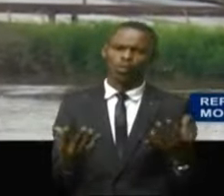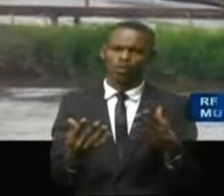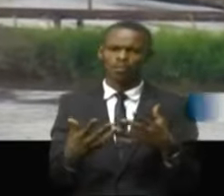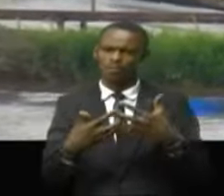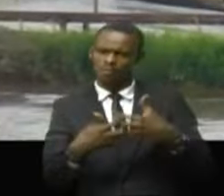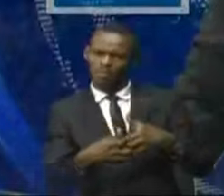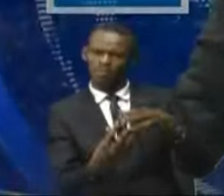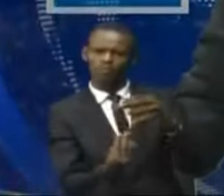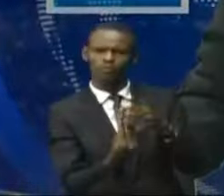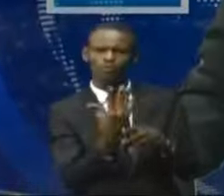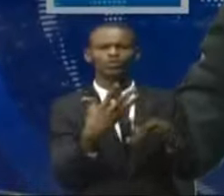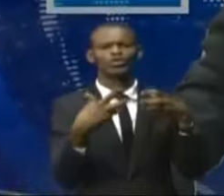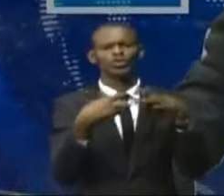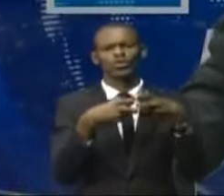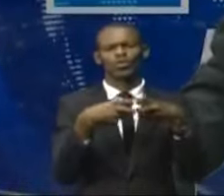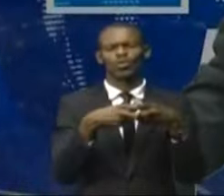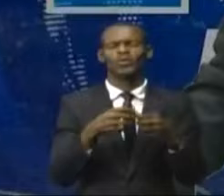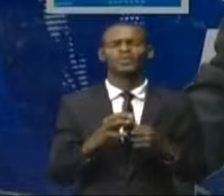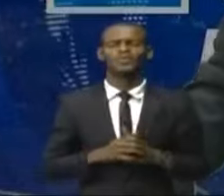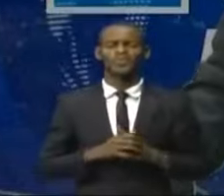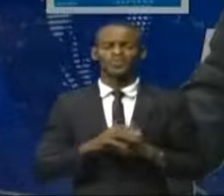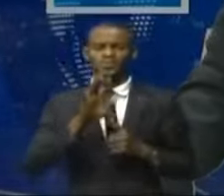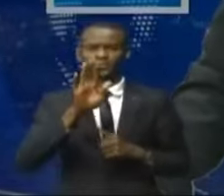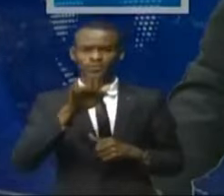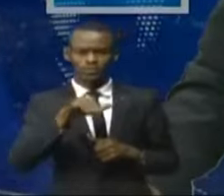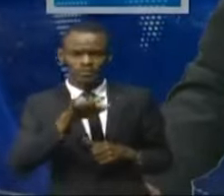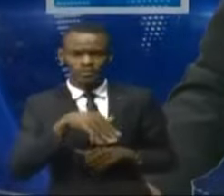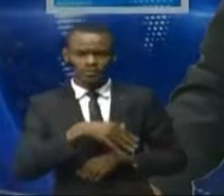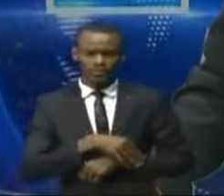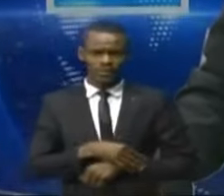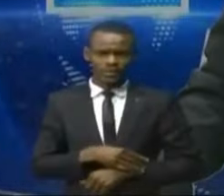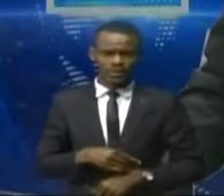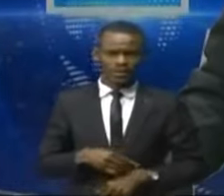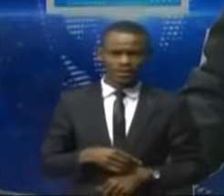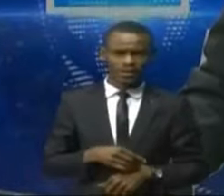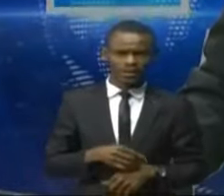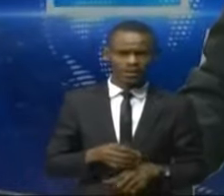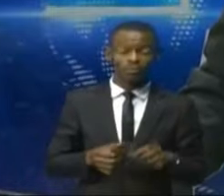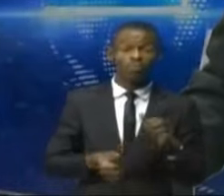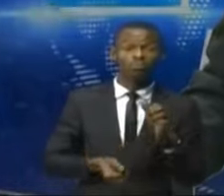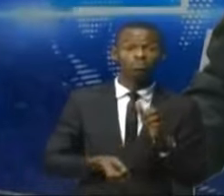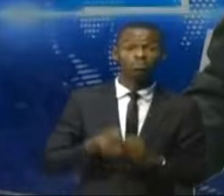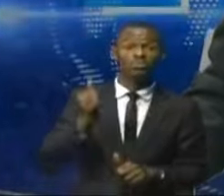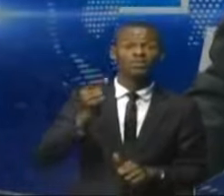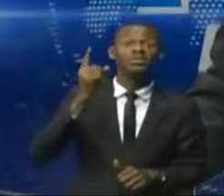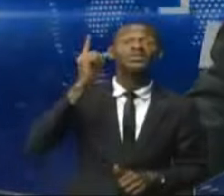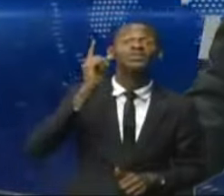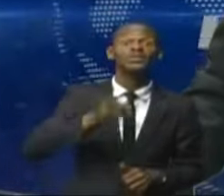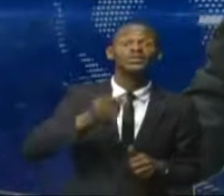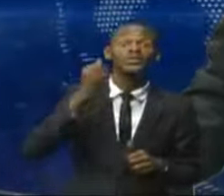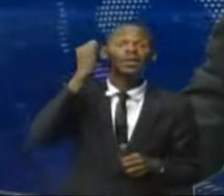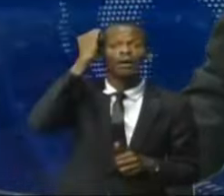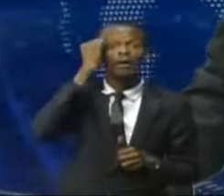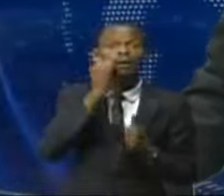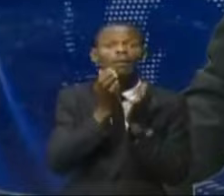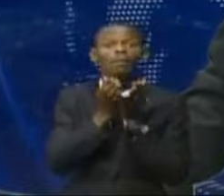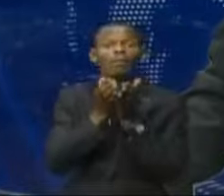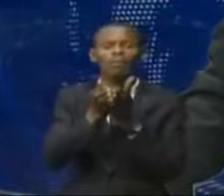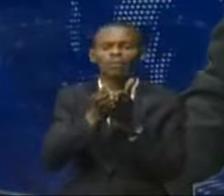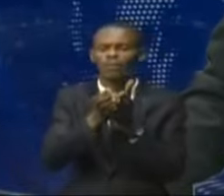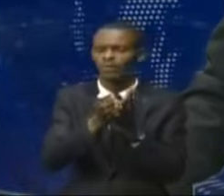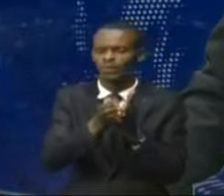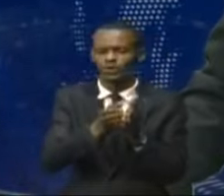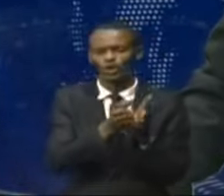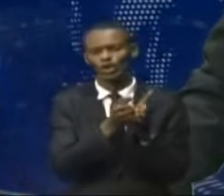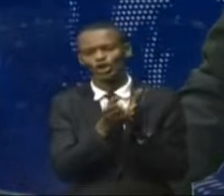électrique. Pour manque des titres requis, plus de 100 baleinières sont interdites de prendre le fleuve. C'est le résultat